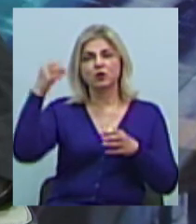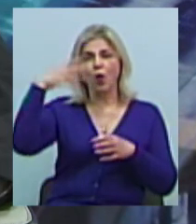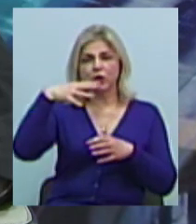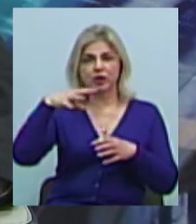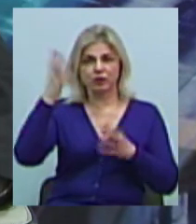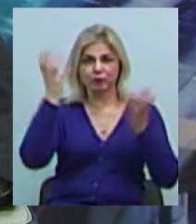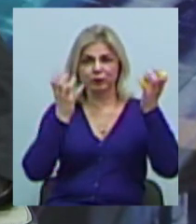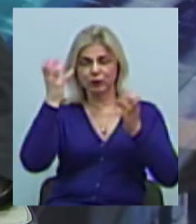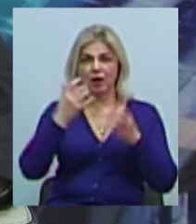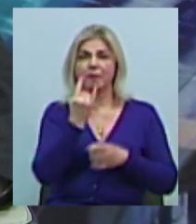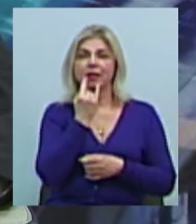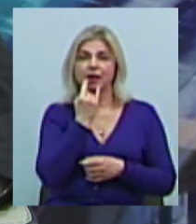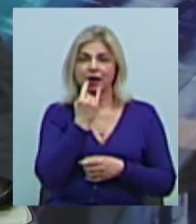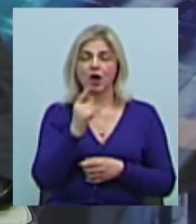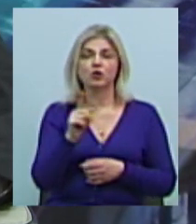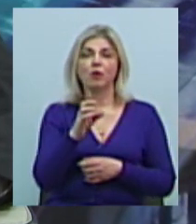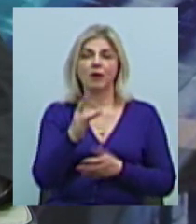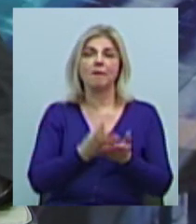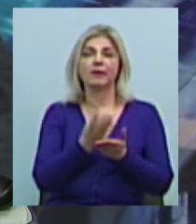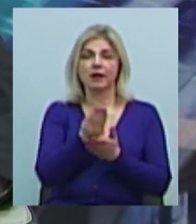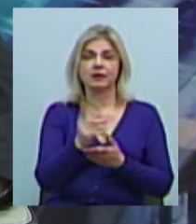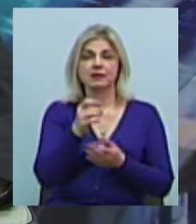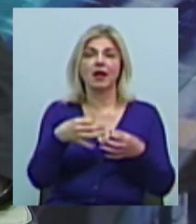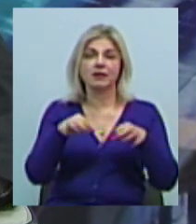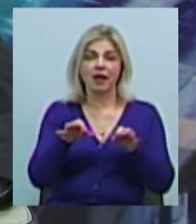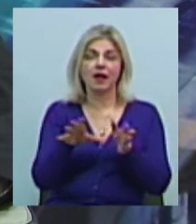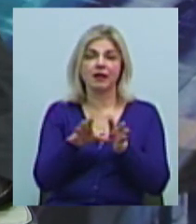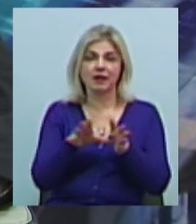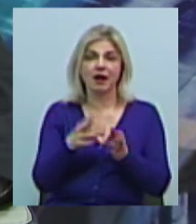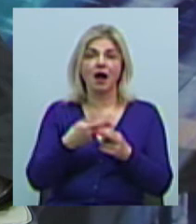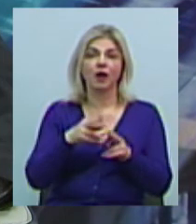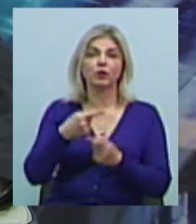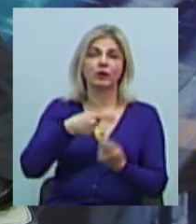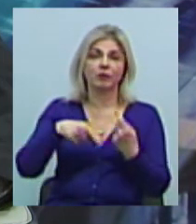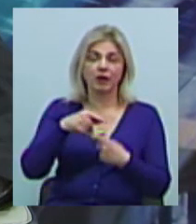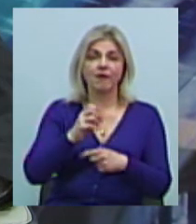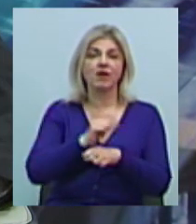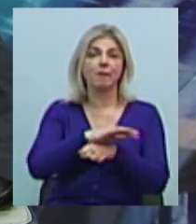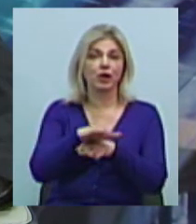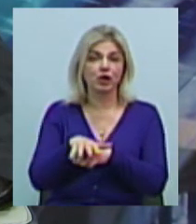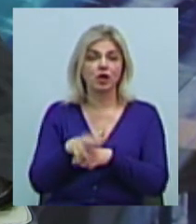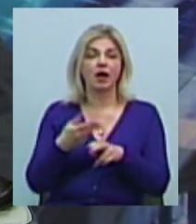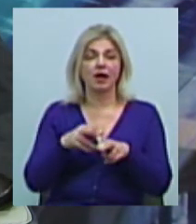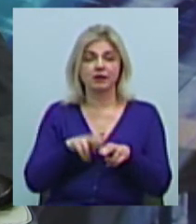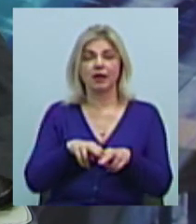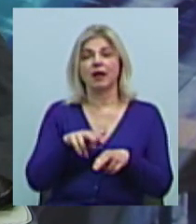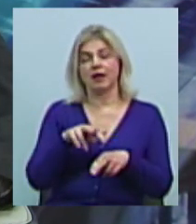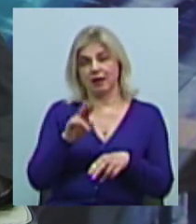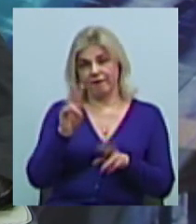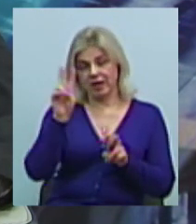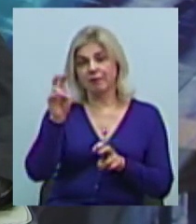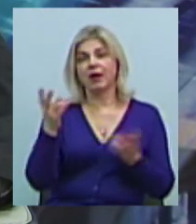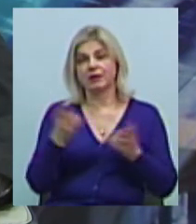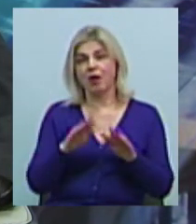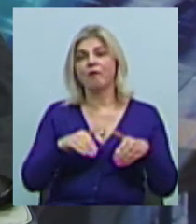разі для того, щоб ми виплачували за надлишок електричної енергії, яка генерується в сеті, в мережі АТ «Миколаївобленерго», потрібно